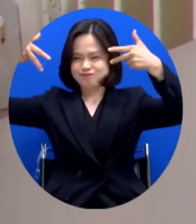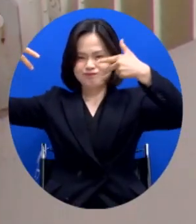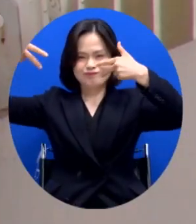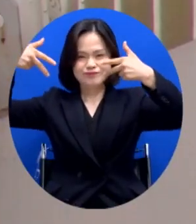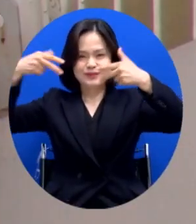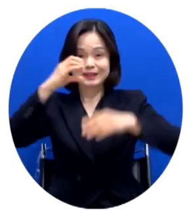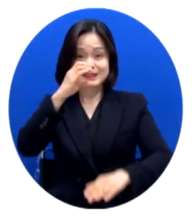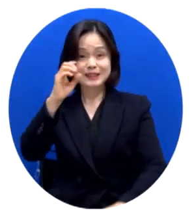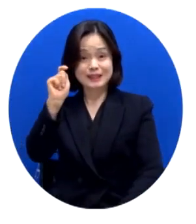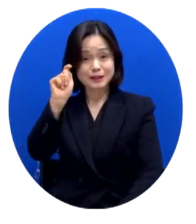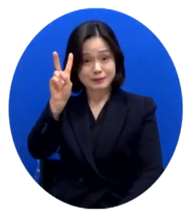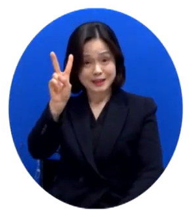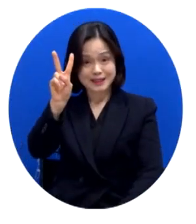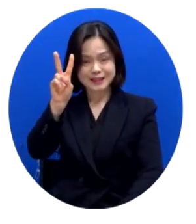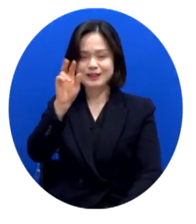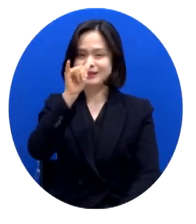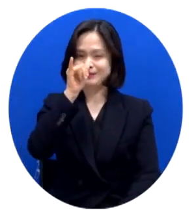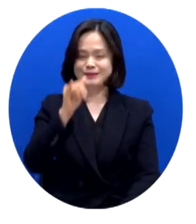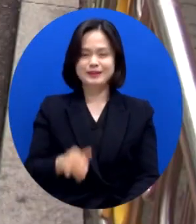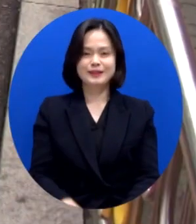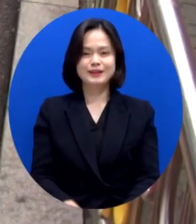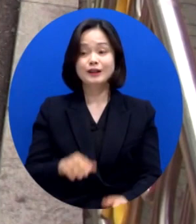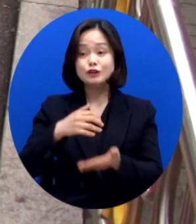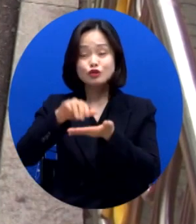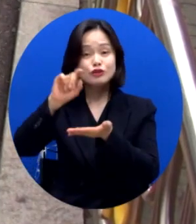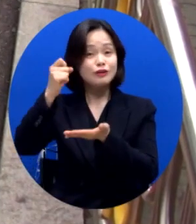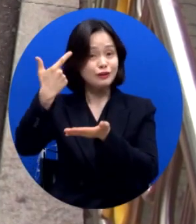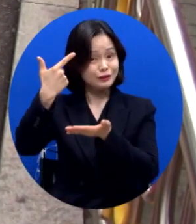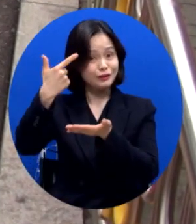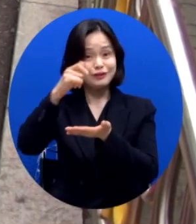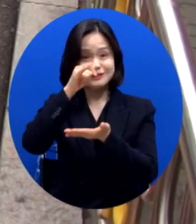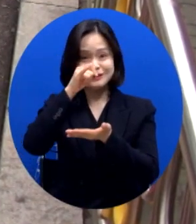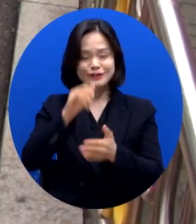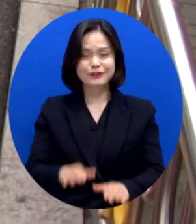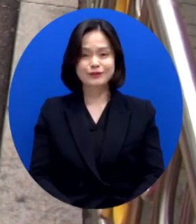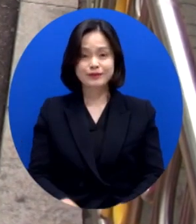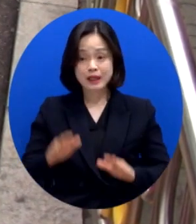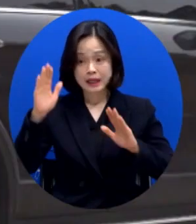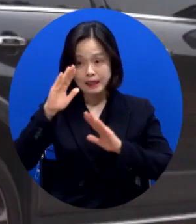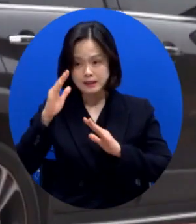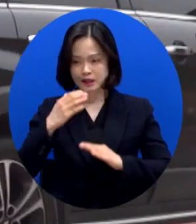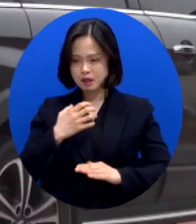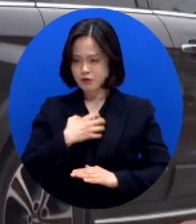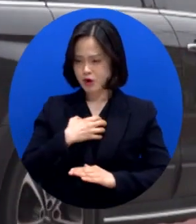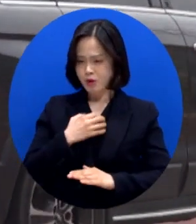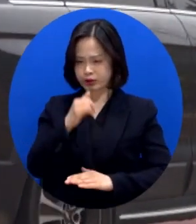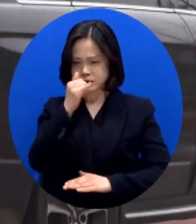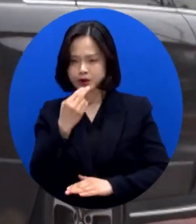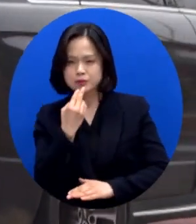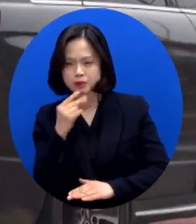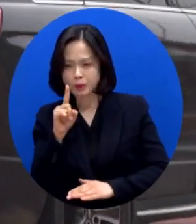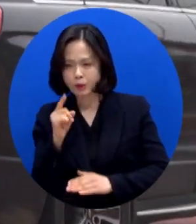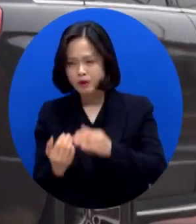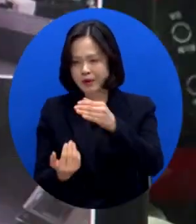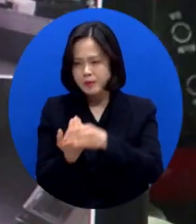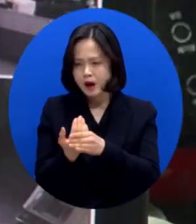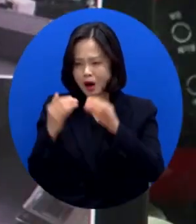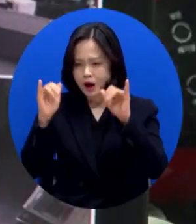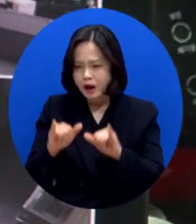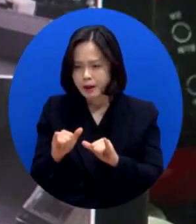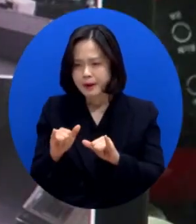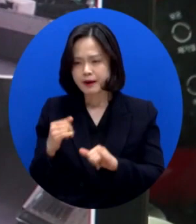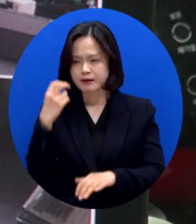총 16대의 CCTV. 우리 아이들이 행여라도 다치지 않을까, 혹시라도 안전사고라도 발생하지